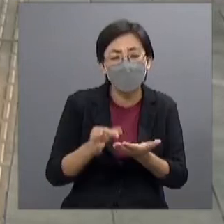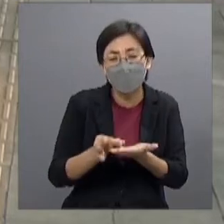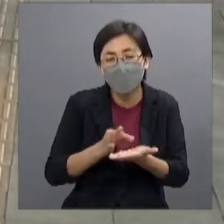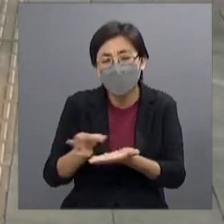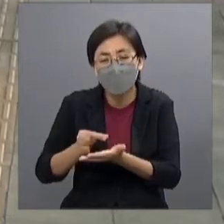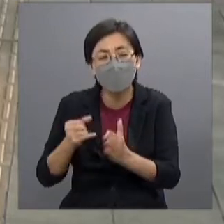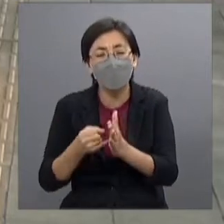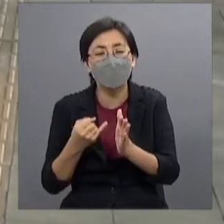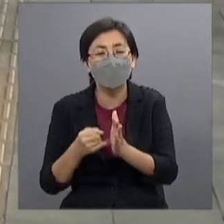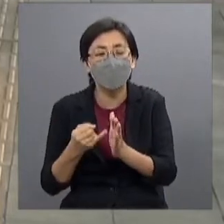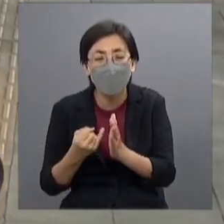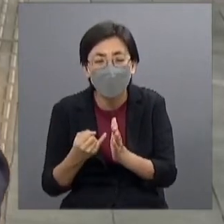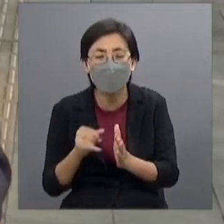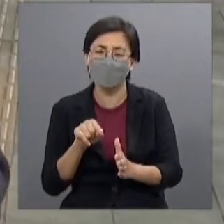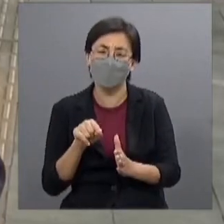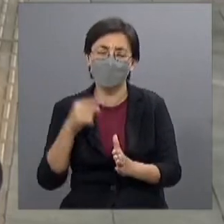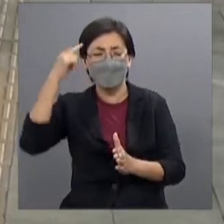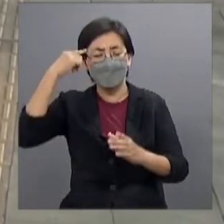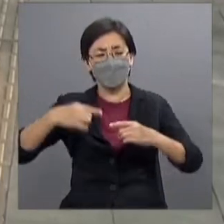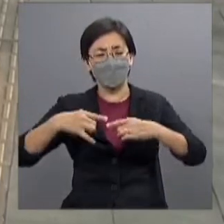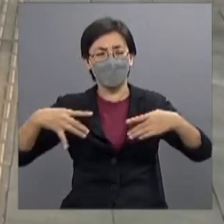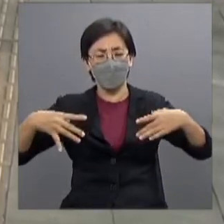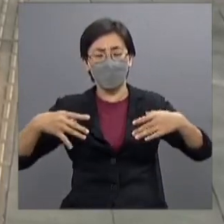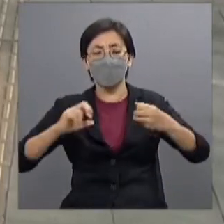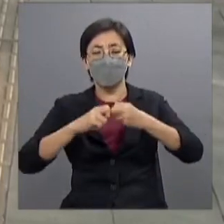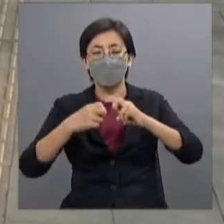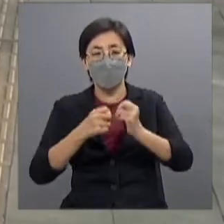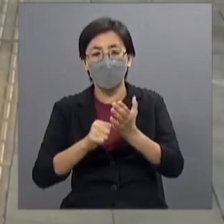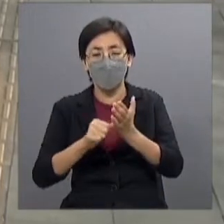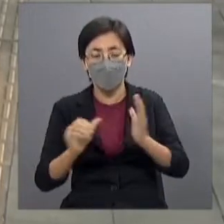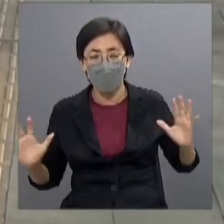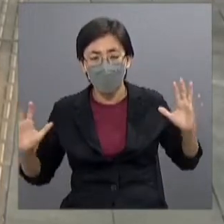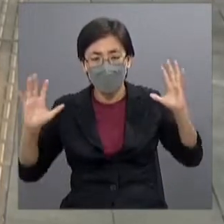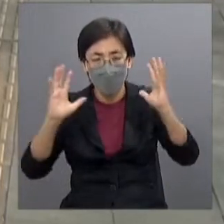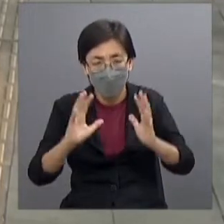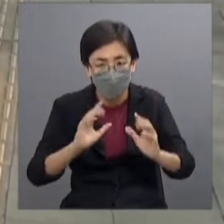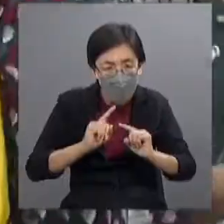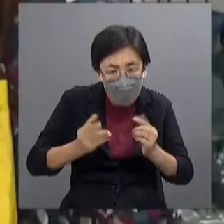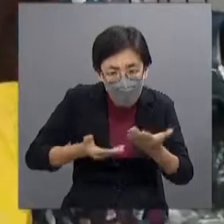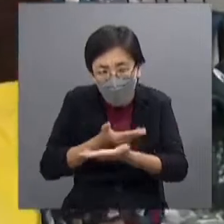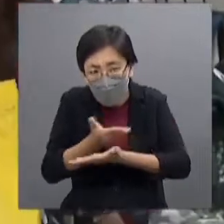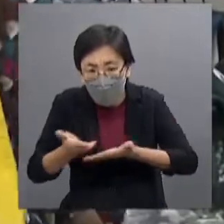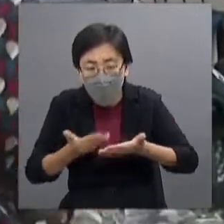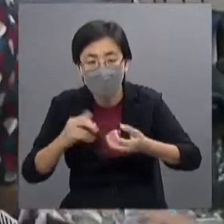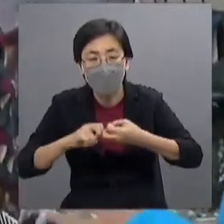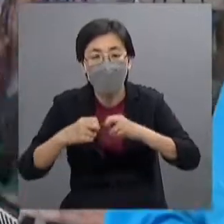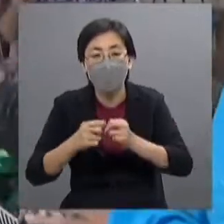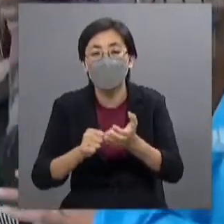ทย์แบบนี้ค่ะอาจจะต้องหาทางออกร่วมกันนะคะว่าจะอยู่ด้วยกันได้อย่างไรค่ะ